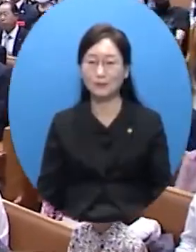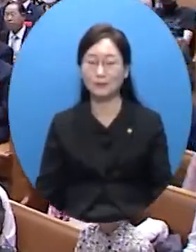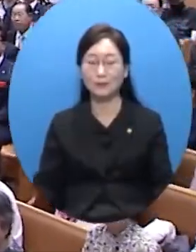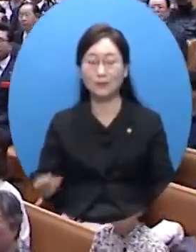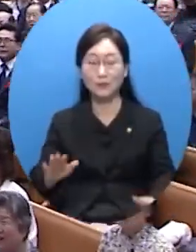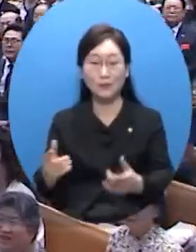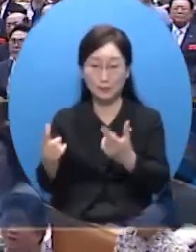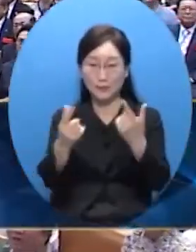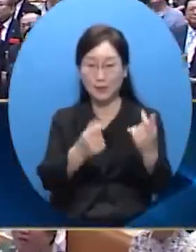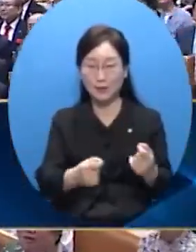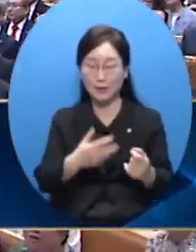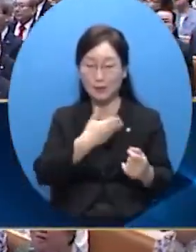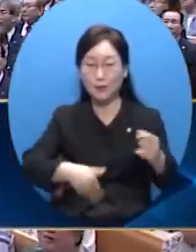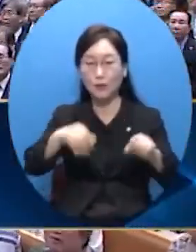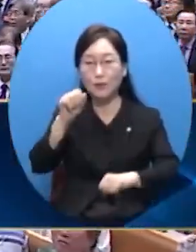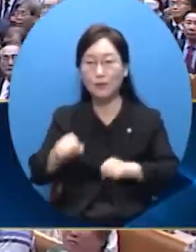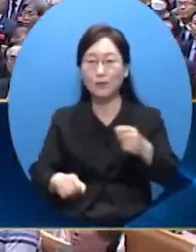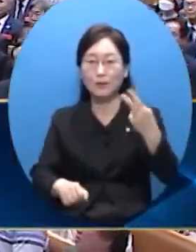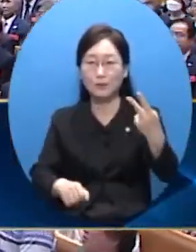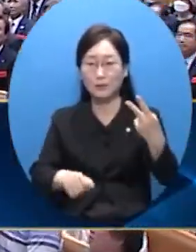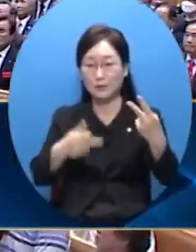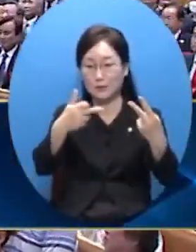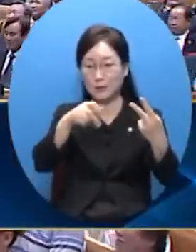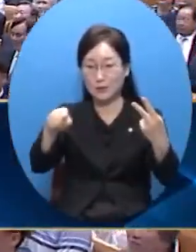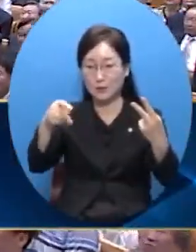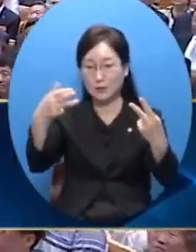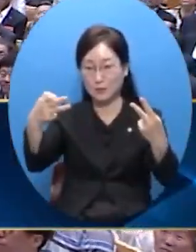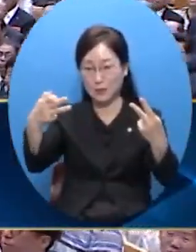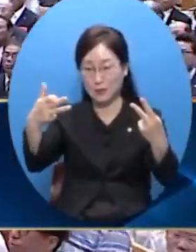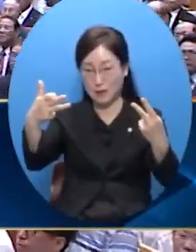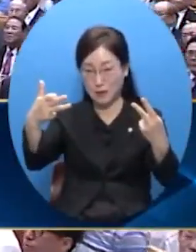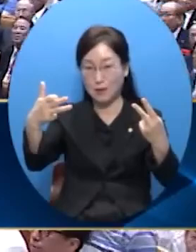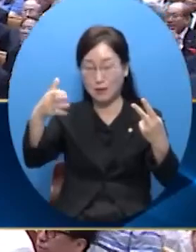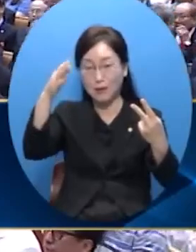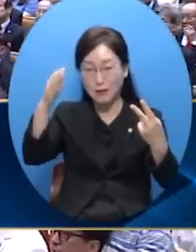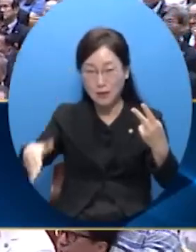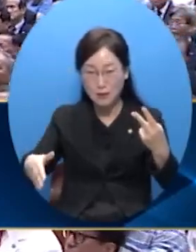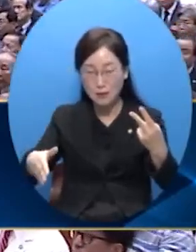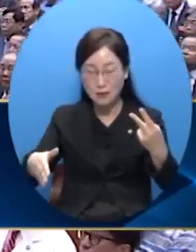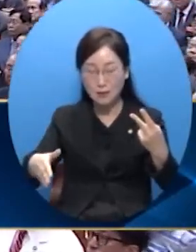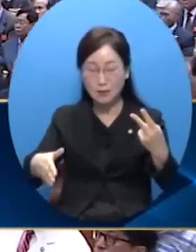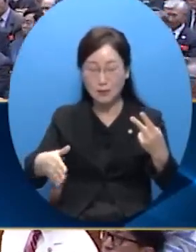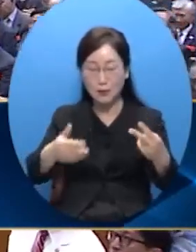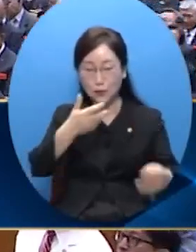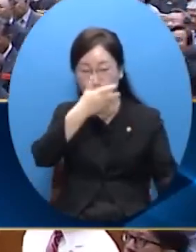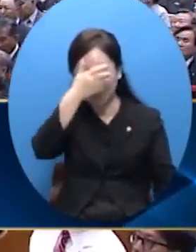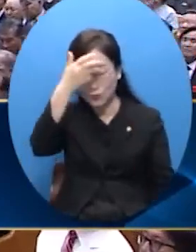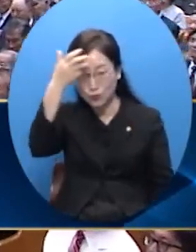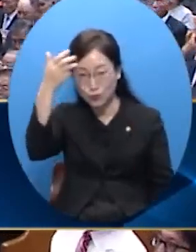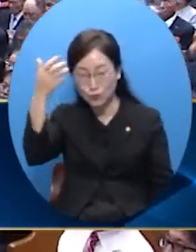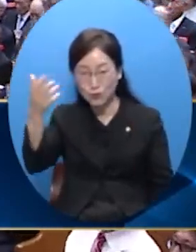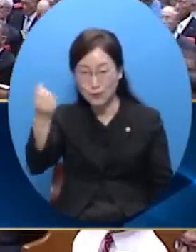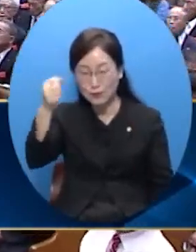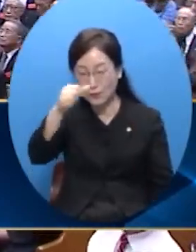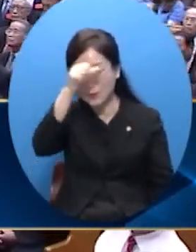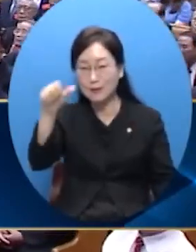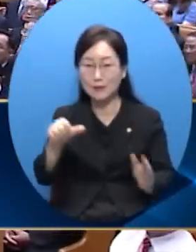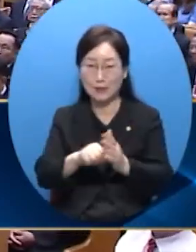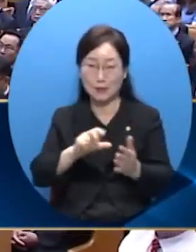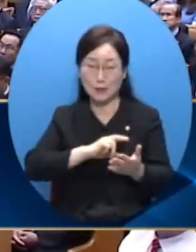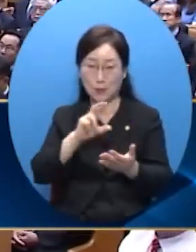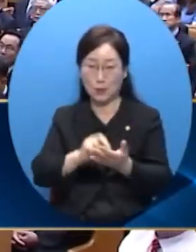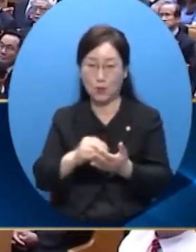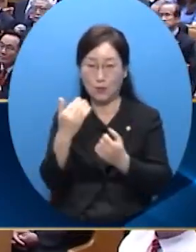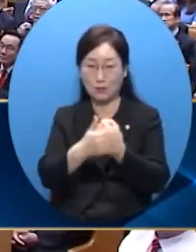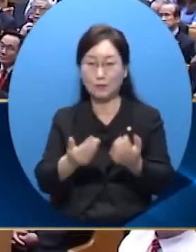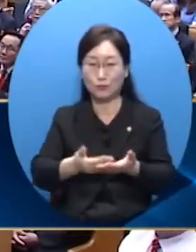오늘 전 여러분과 함께 사도행전 2장 17절 18절 말씀 가지고 꿈꾸는 인생 이와 같은 제목으로 함께 말씀의